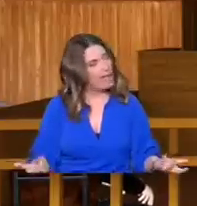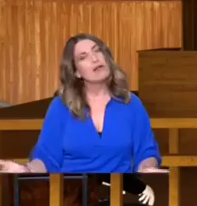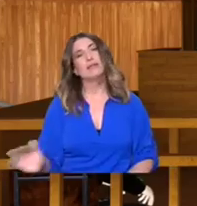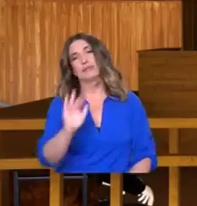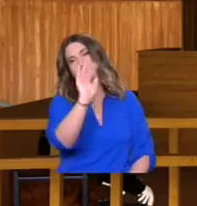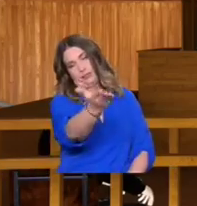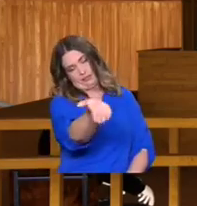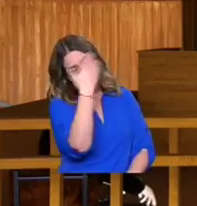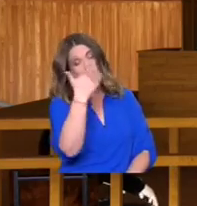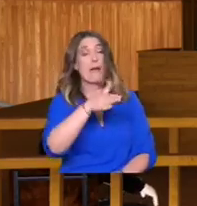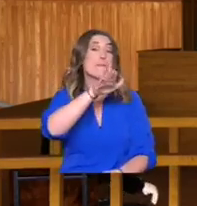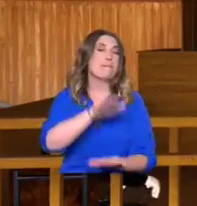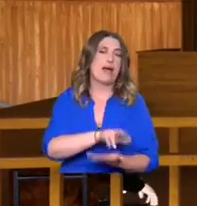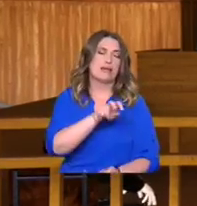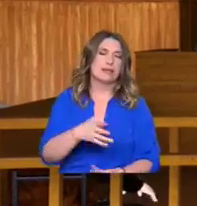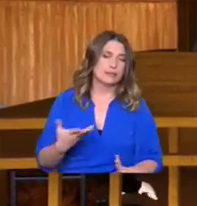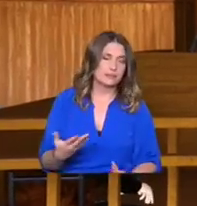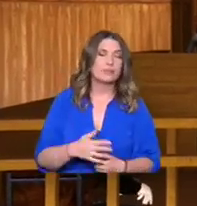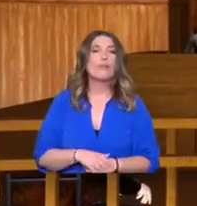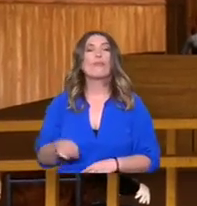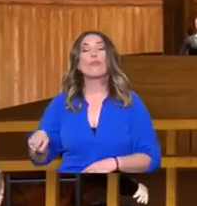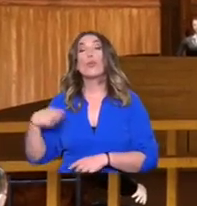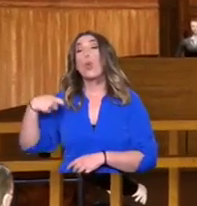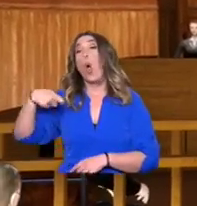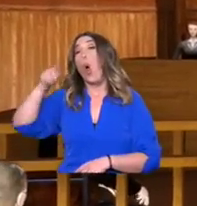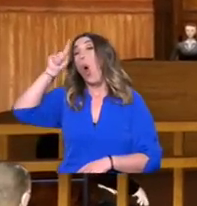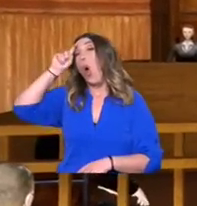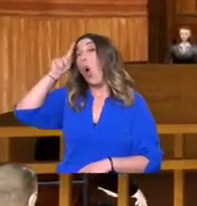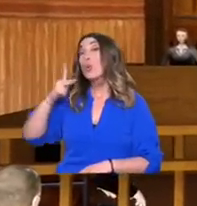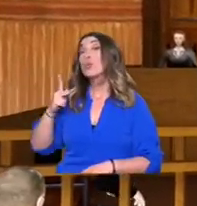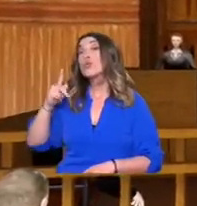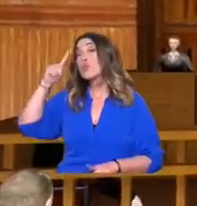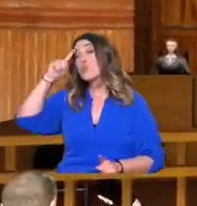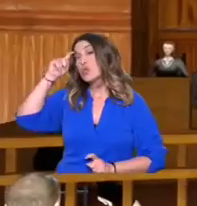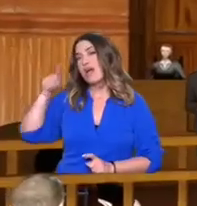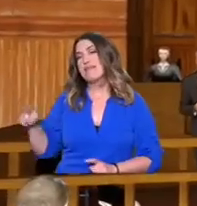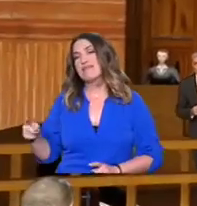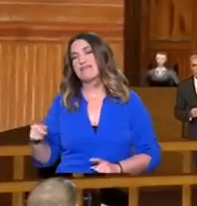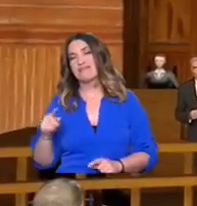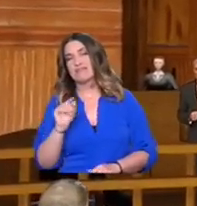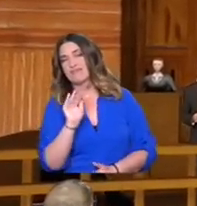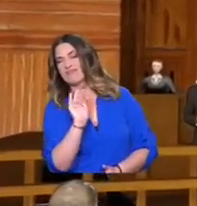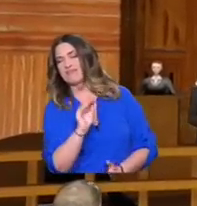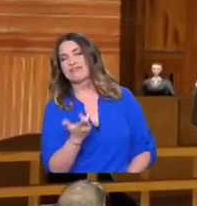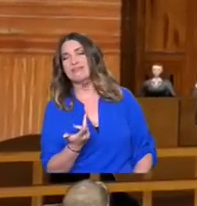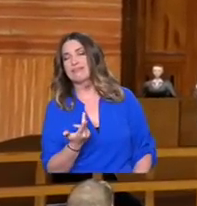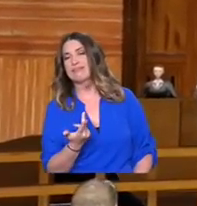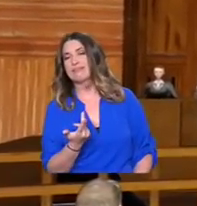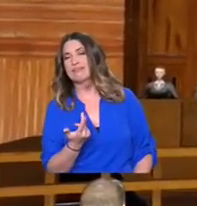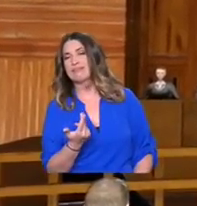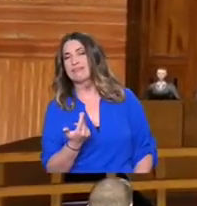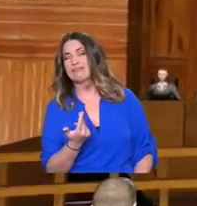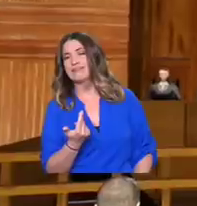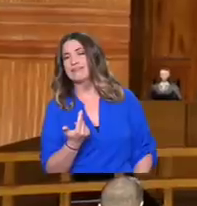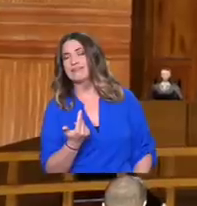καταθέσει. Ο κύριος Κούγιας εμφάνισε ένα στοιχείο σήμερα και επικαλέστηκε για ένα πρόσωπο για αυτό το στοιχείο. Τον παλιό